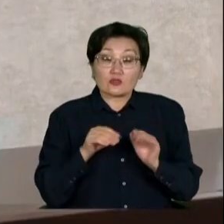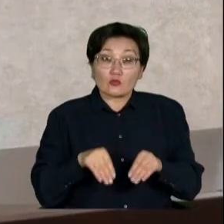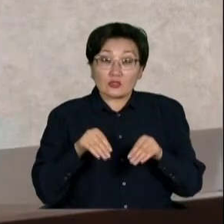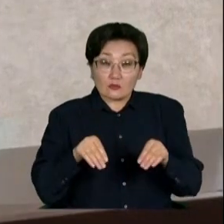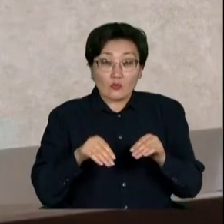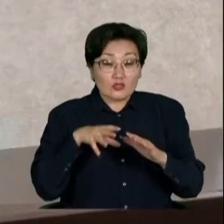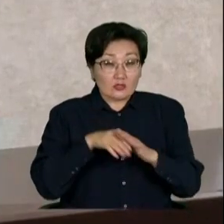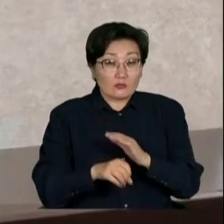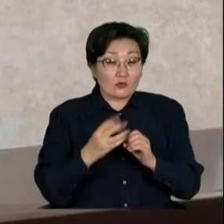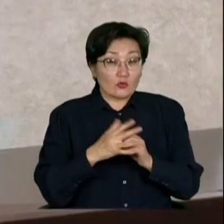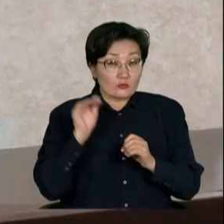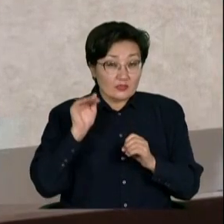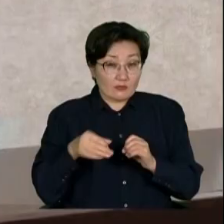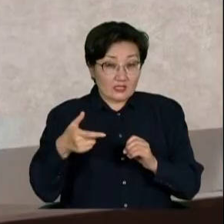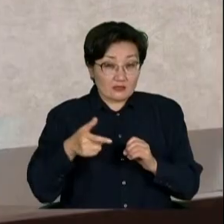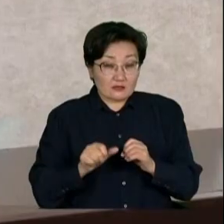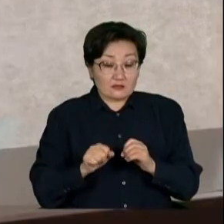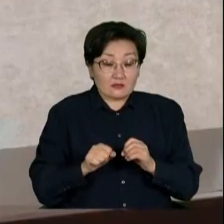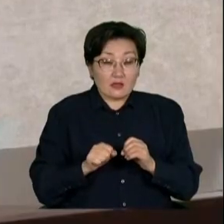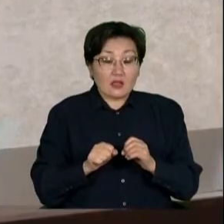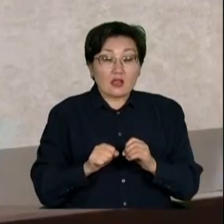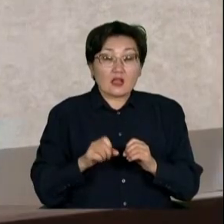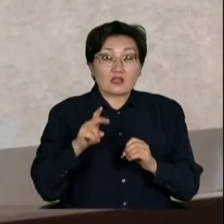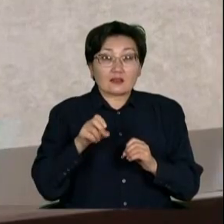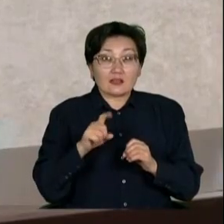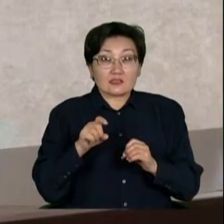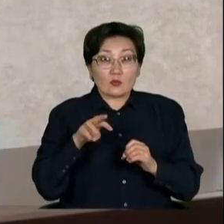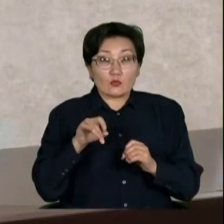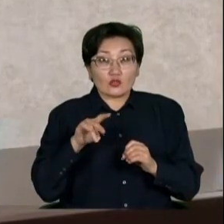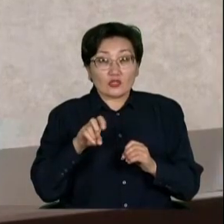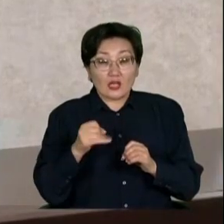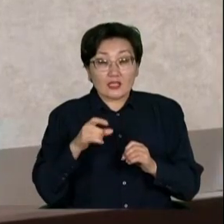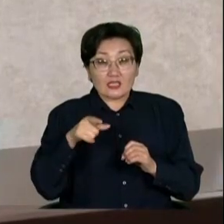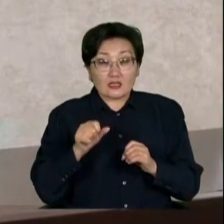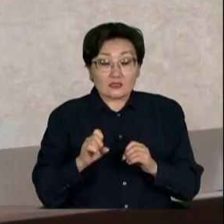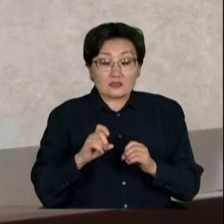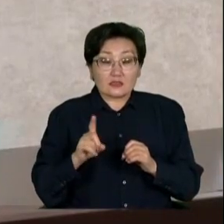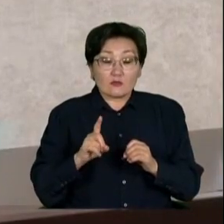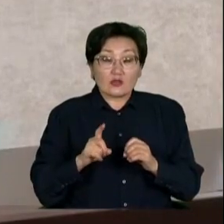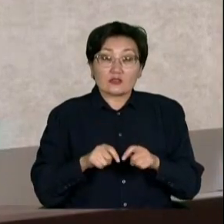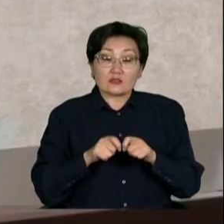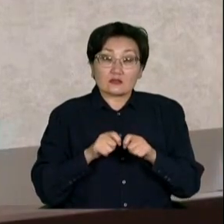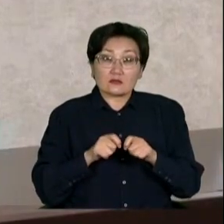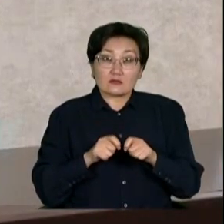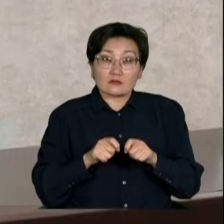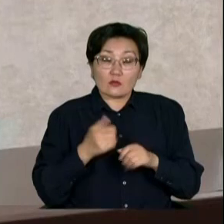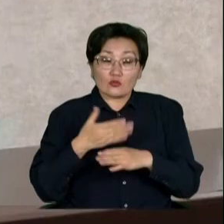15 мың гектар қазмұнайғаз ашқуағын қаржыландырумен